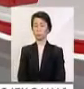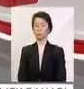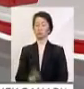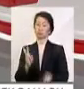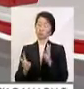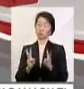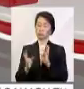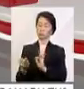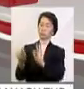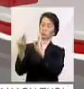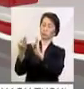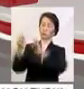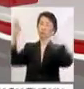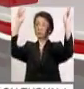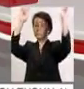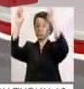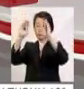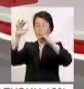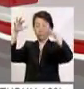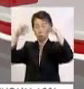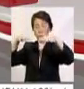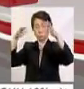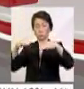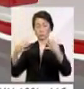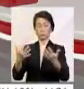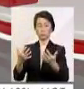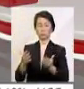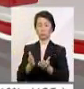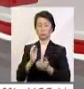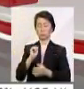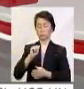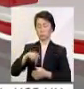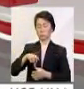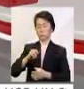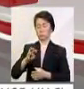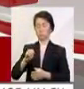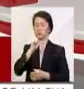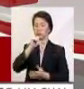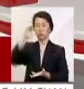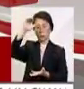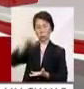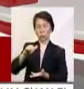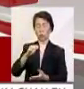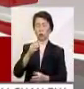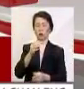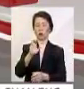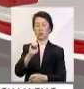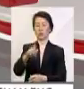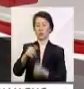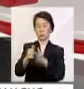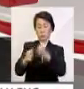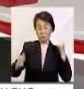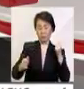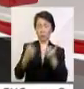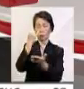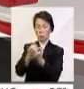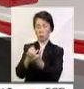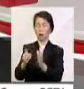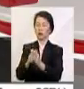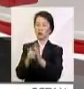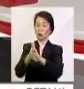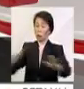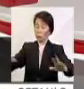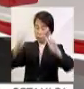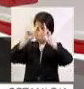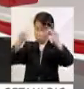Meski berdepan musim monsun, Agensi Penguatkuasaan Maritim Malaysia tidak akan mengurangkan operasi cegah jenayah. Keselamatan dan